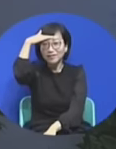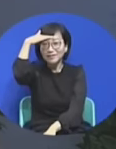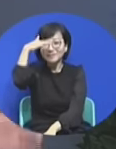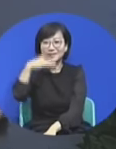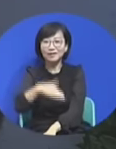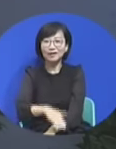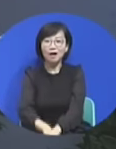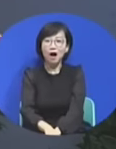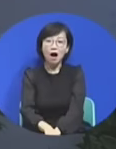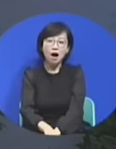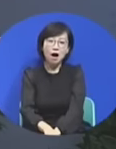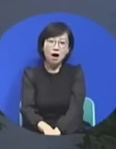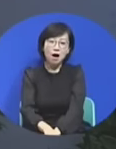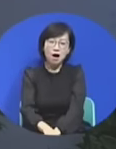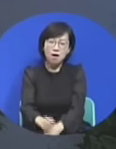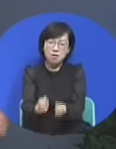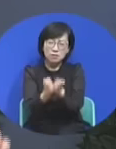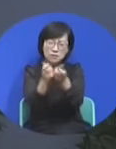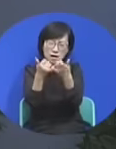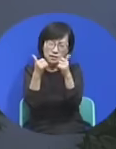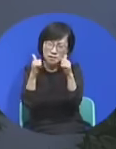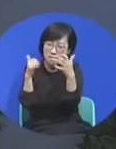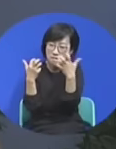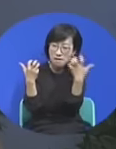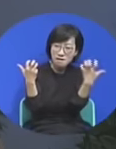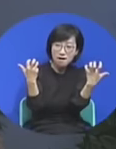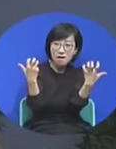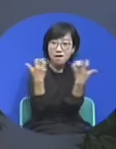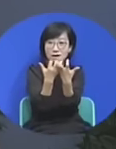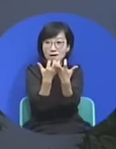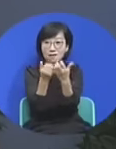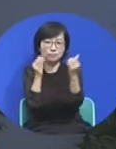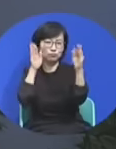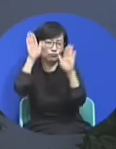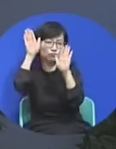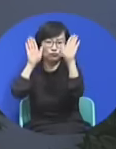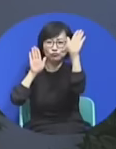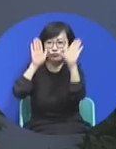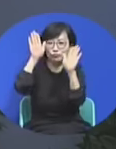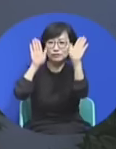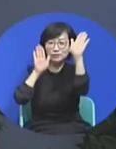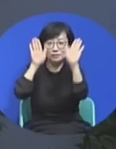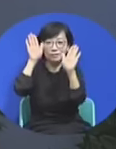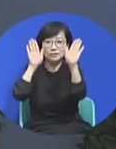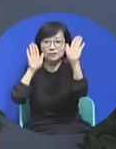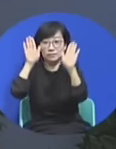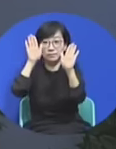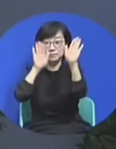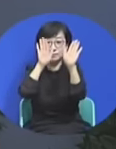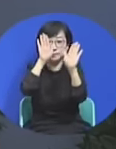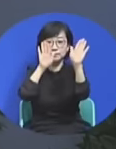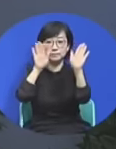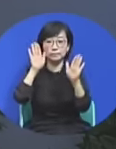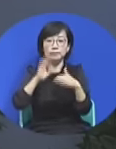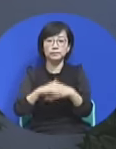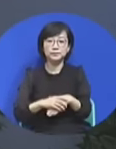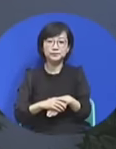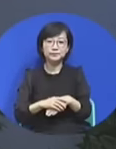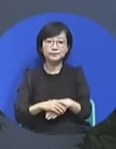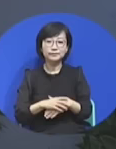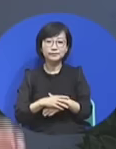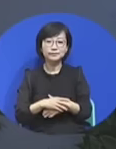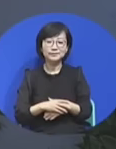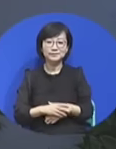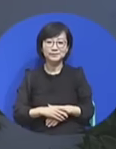막 어마어마한 숫자가 모여서 해요. As I watched that musical, I looked all around me. There are so many people packing the seats. 그래서 내가 만약에 그